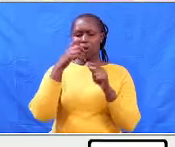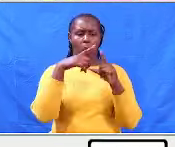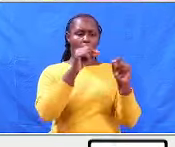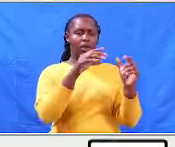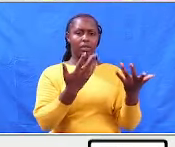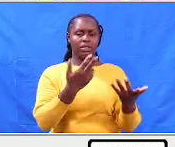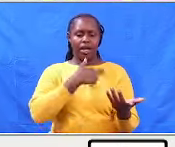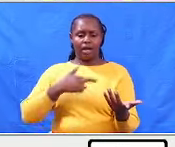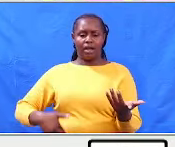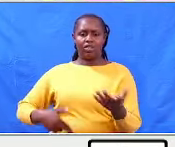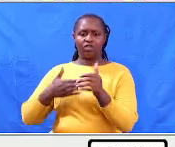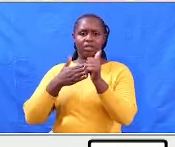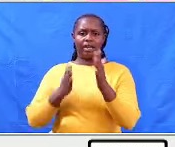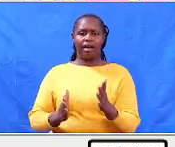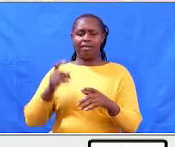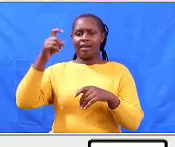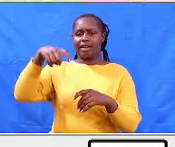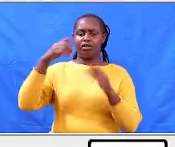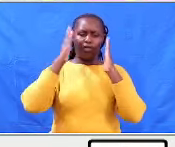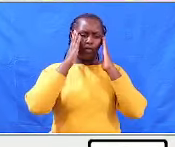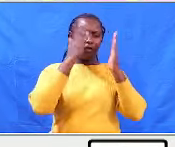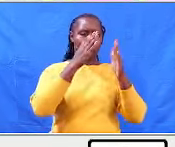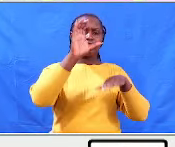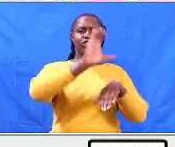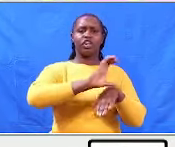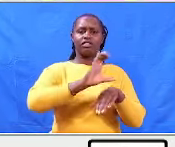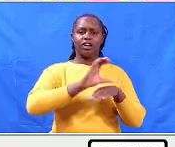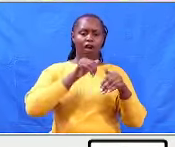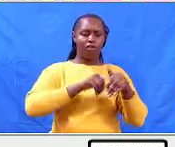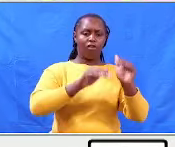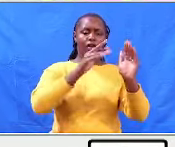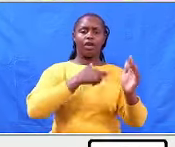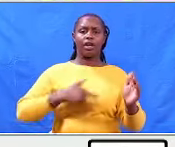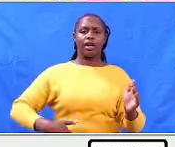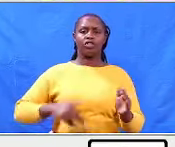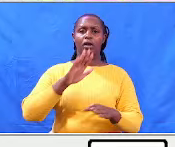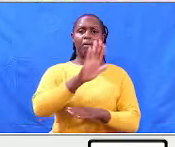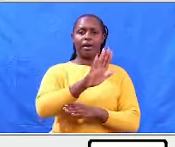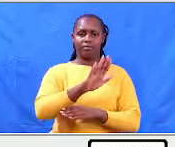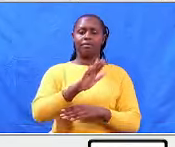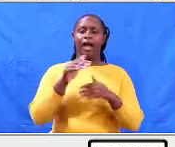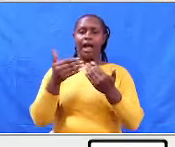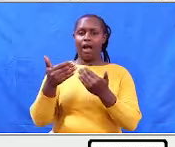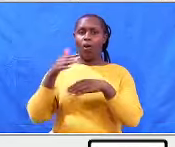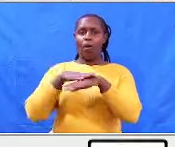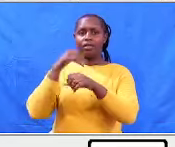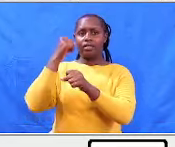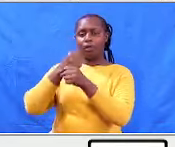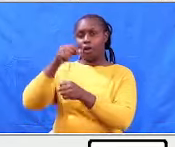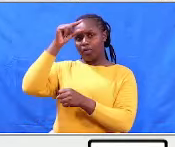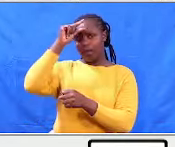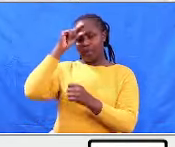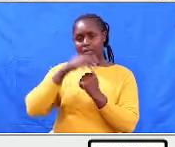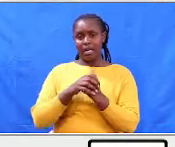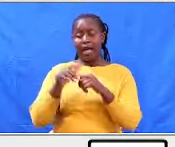kidini wanafaa kusalia kwenye madhabahu na kufuata ndimi zao katika utendakazi wa serikali. So they could have called